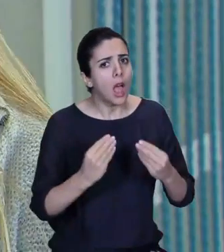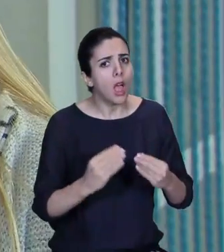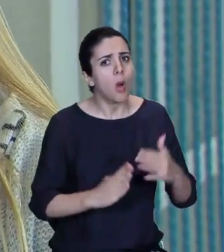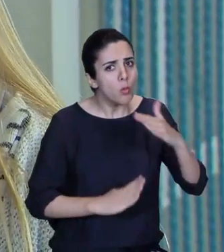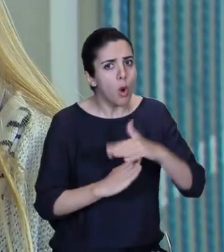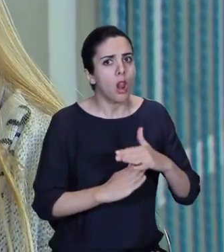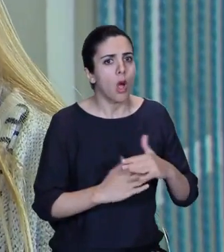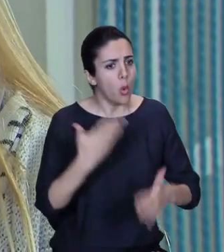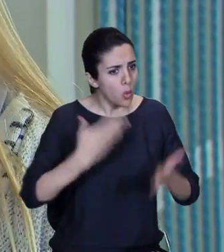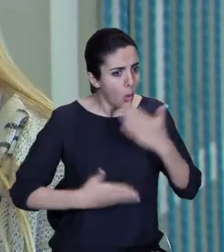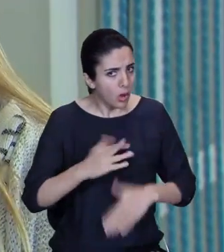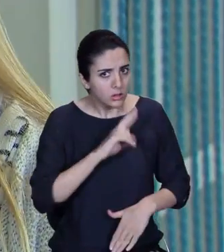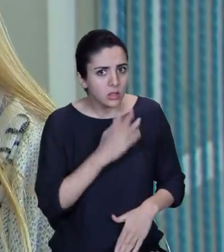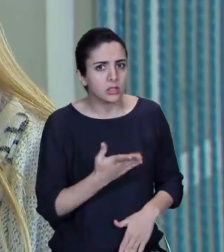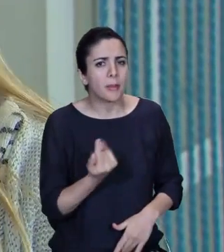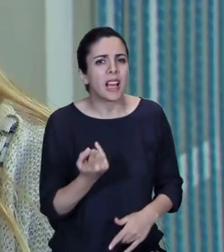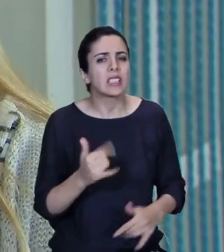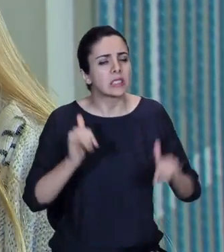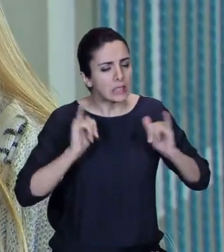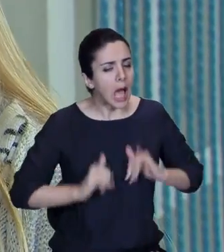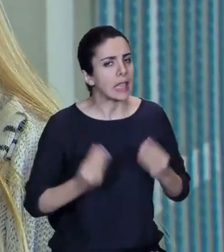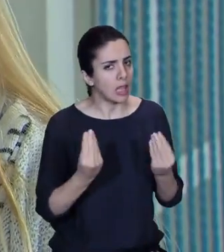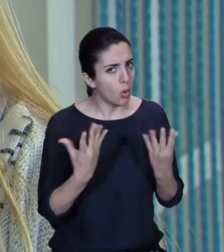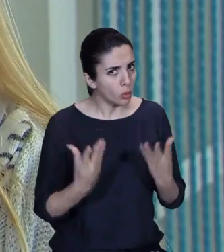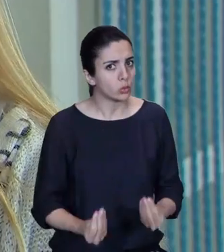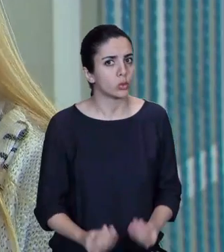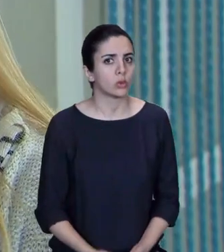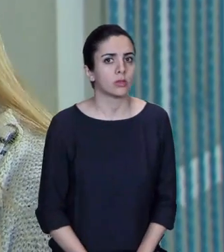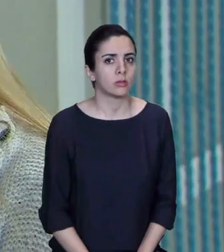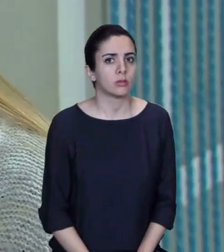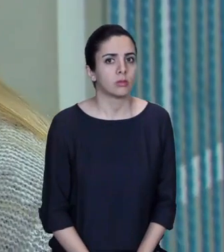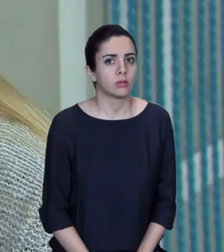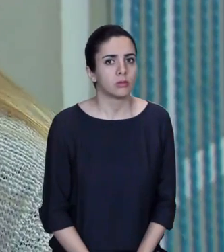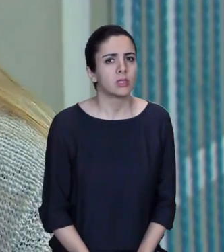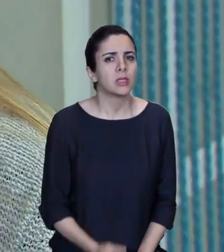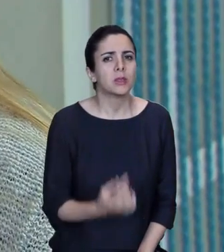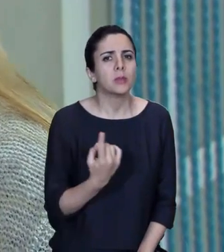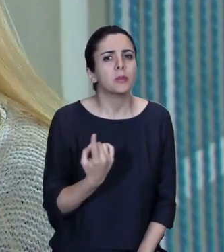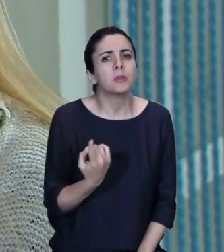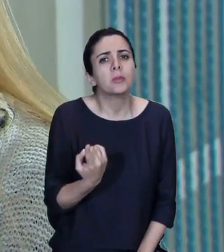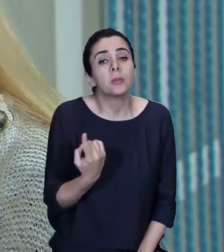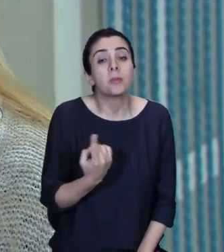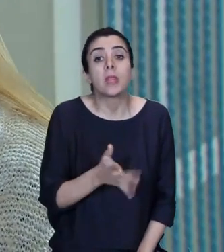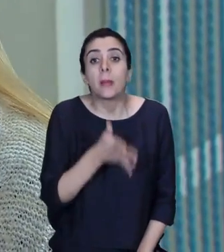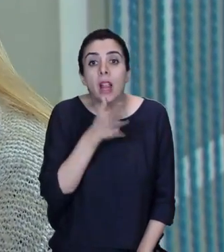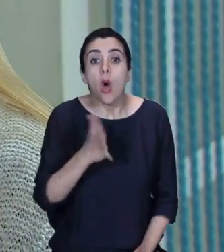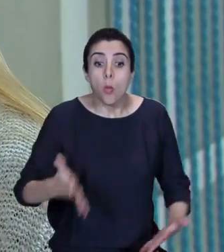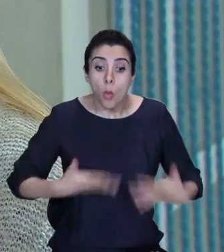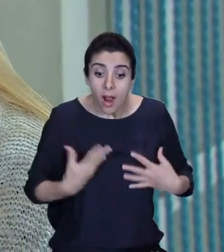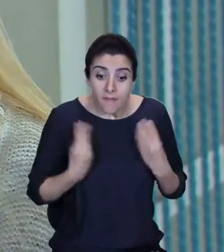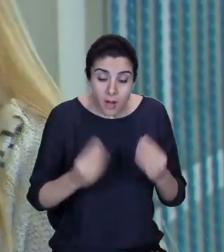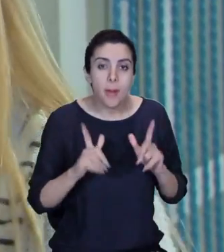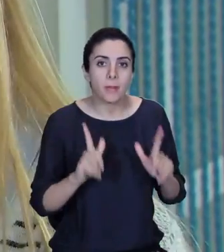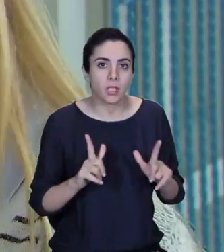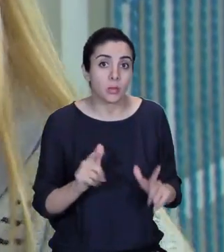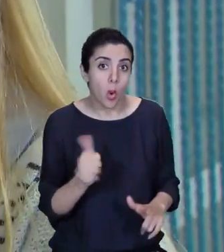Hiç kafası almaz yoksa. Biraz soluklanmak iyi gelir. Hem sadece bilgi değil, moral de önemli